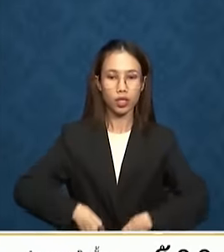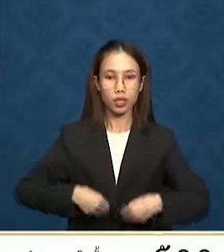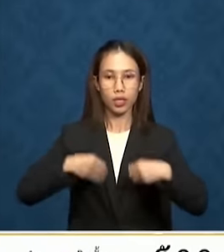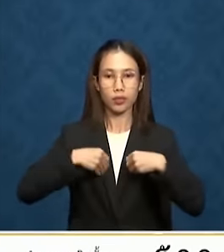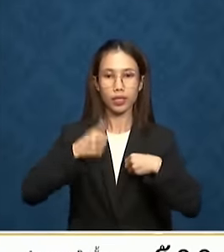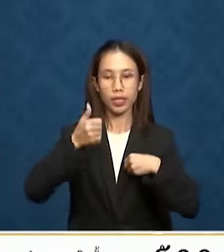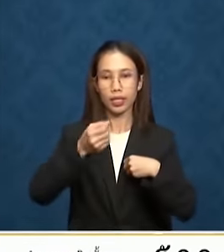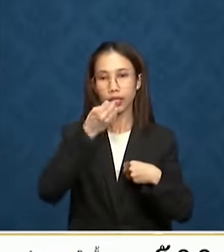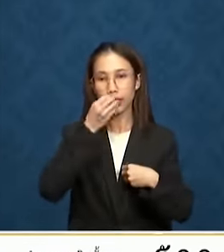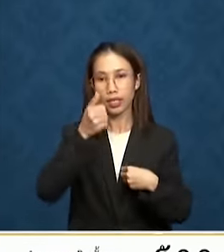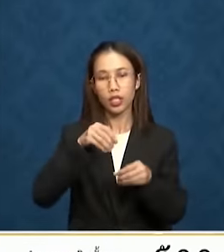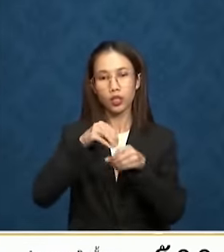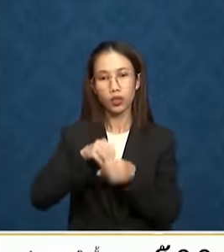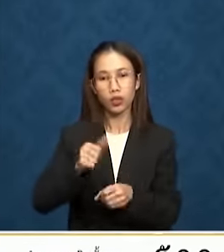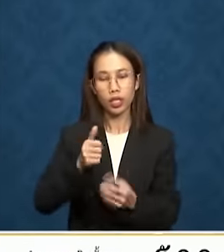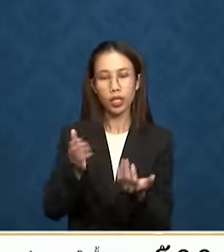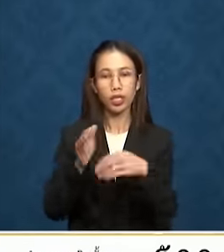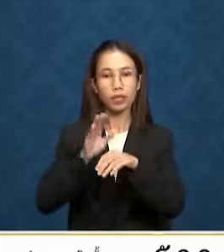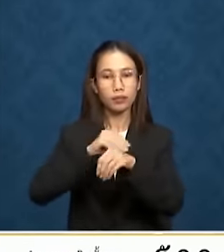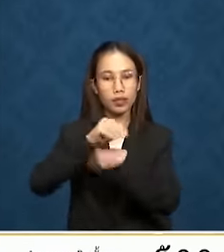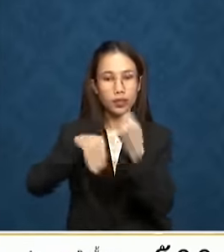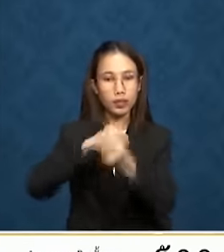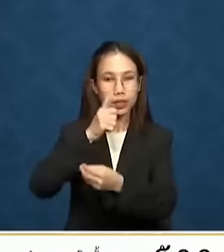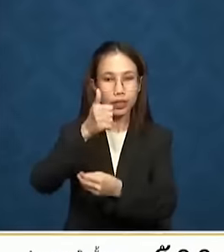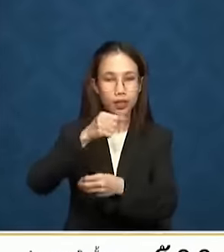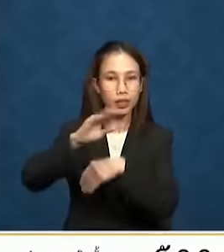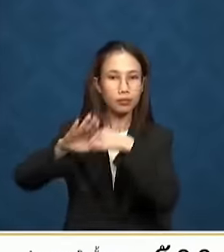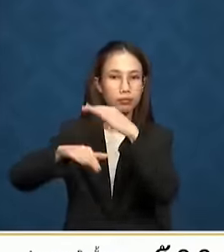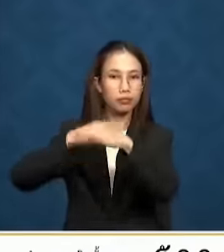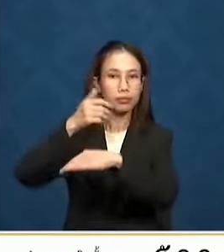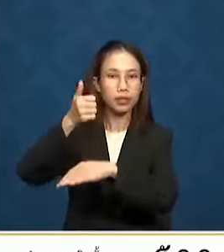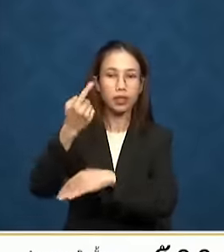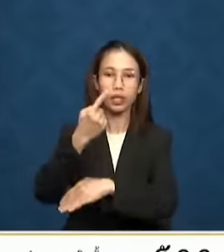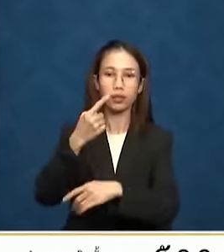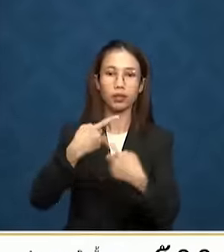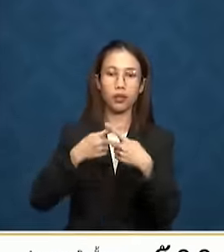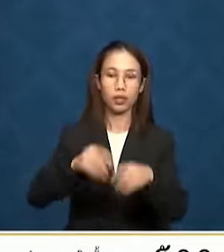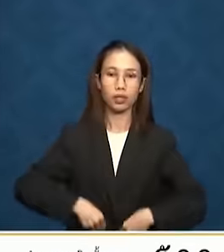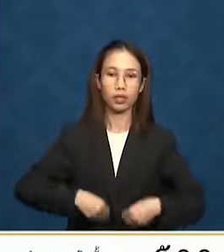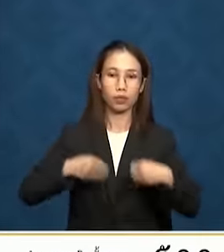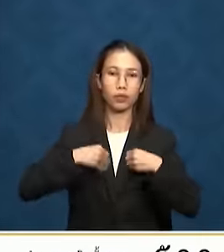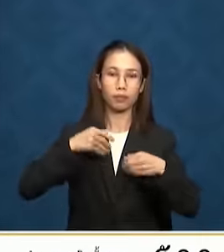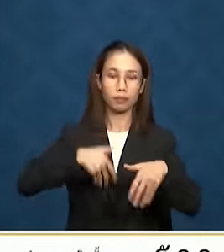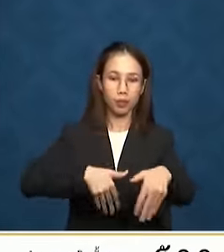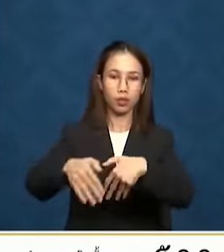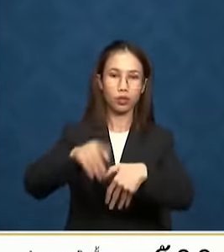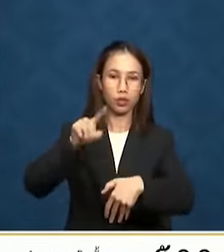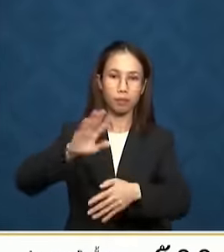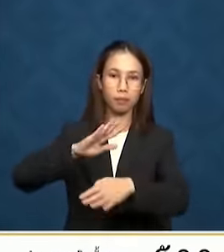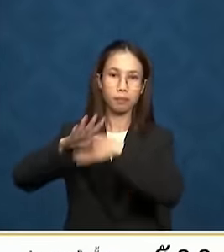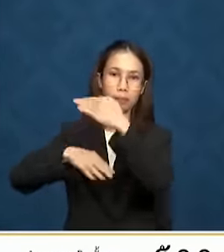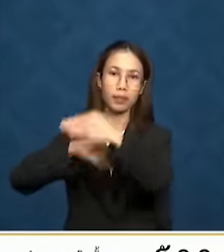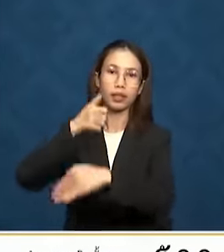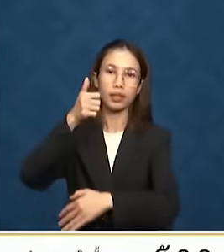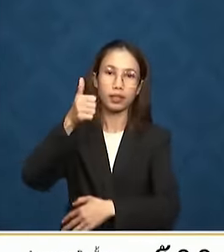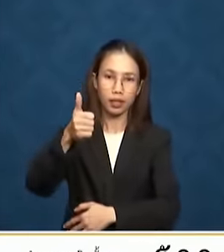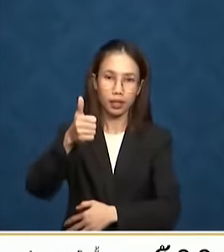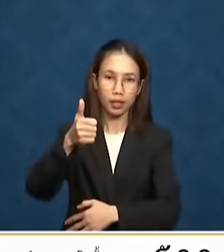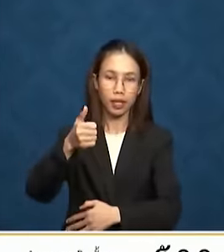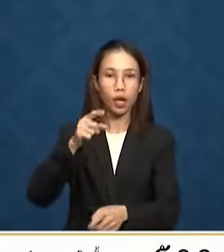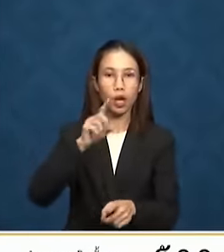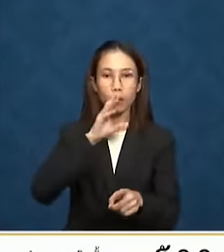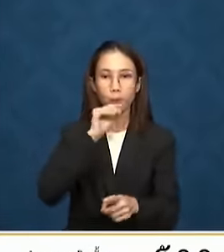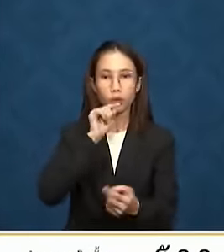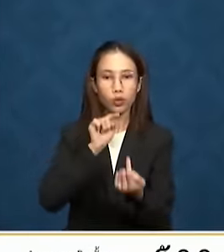เป็นแค่เรื่องของการกระตุ้นเศรษฐกิจเพียงอย่างเดียวแต่ทำยังไงให้ประชาชนกินดีอยู่ดีด้วยเขาพูดถึงความสมดุลของการที่จะต้อง